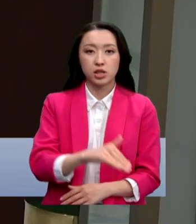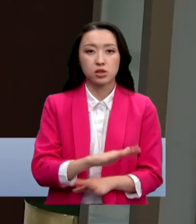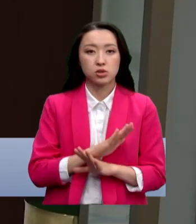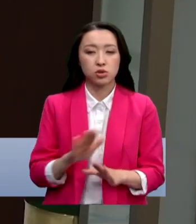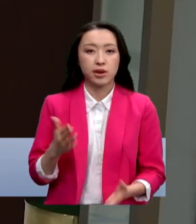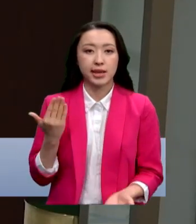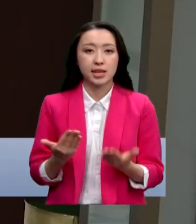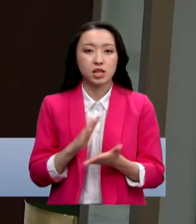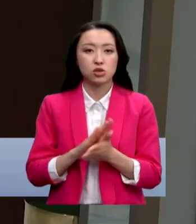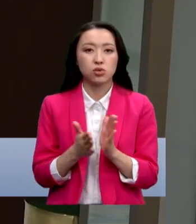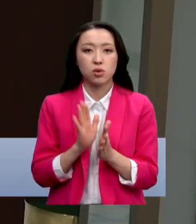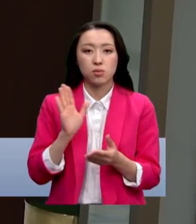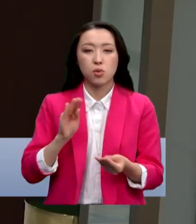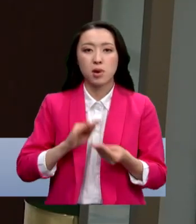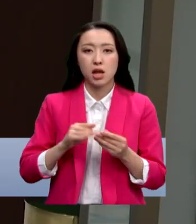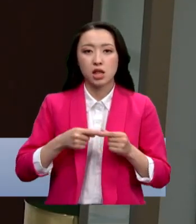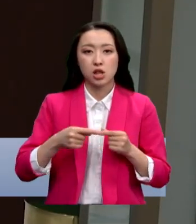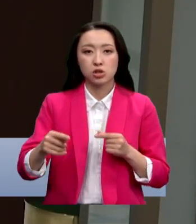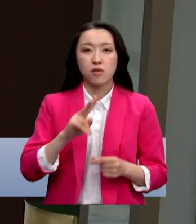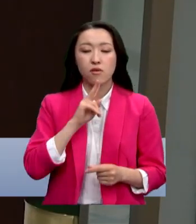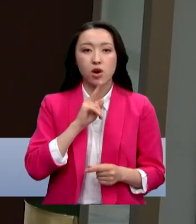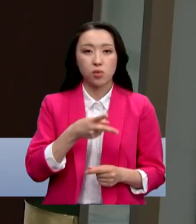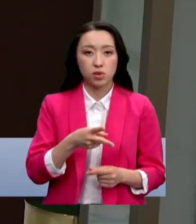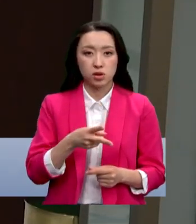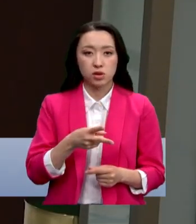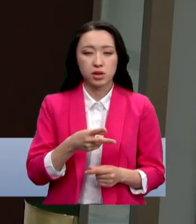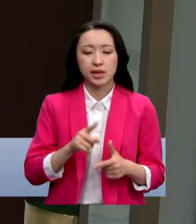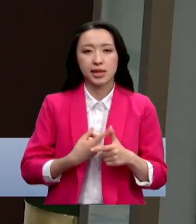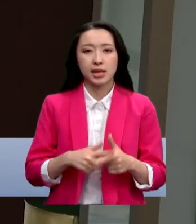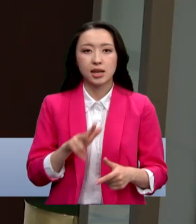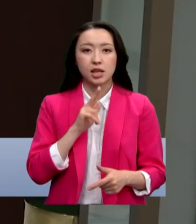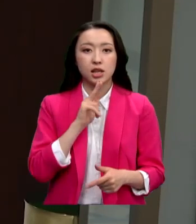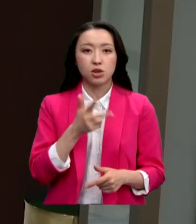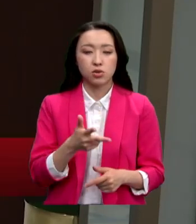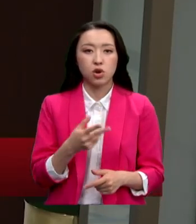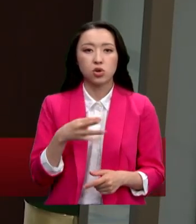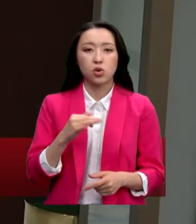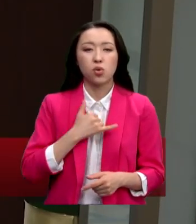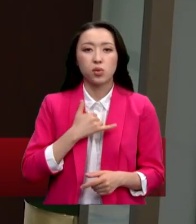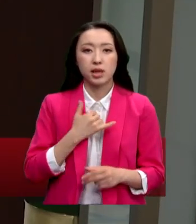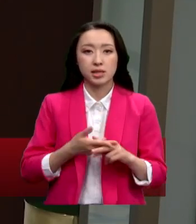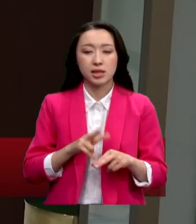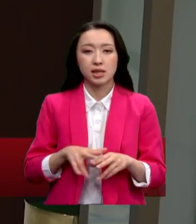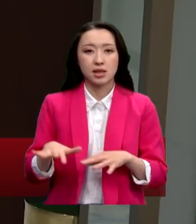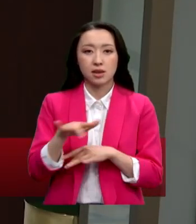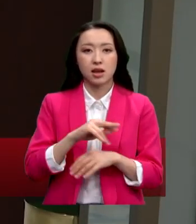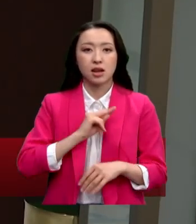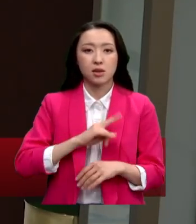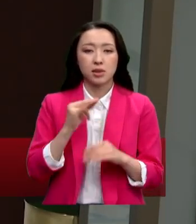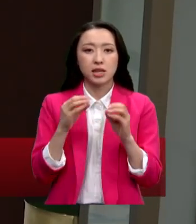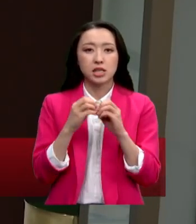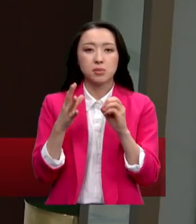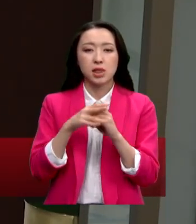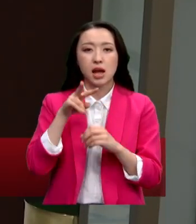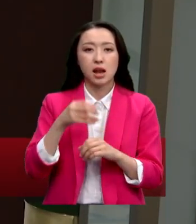Если ситуация будет продолжаться как минимум 2 года, ну 3, да, то есть то у нас сфера откатится на 10-15 лет назад. То есть